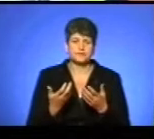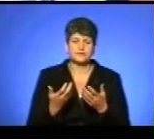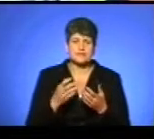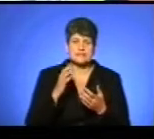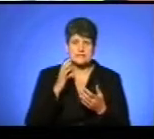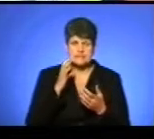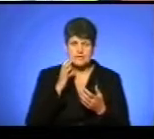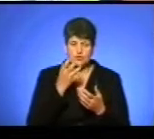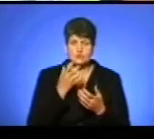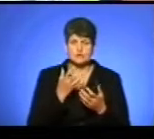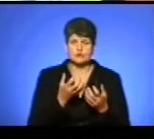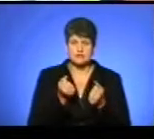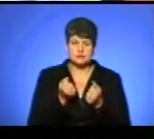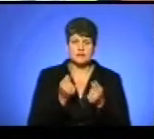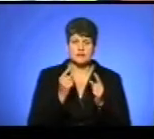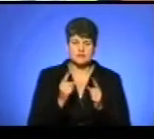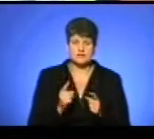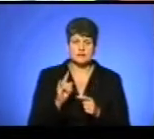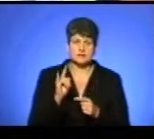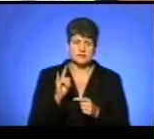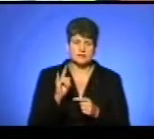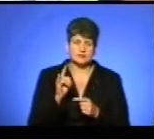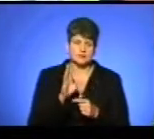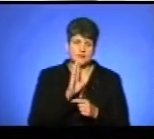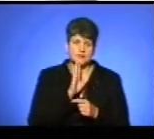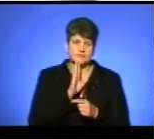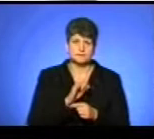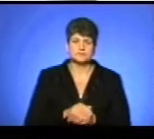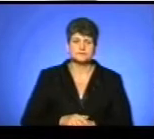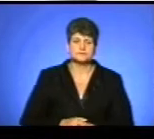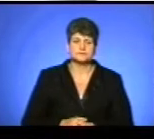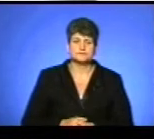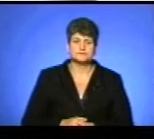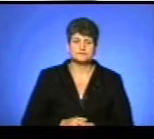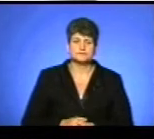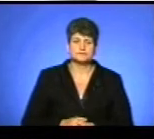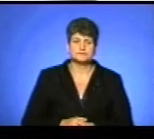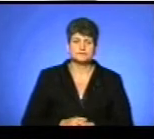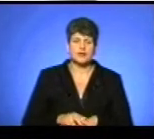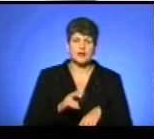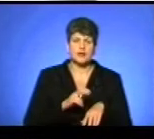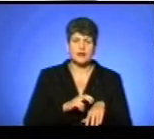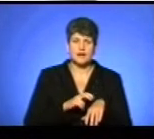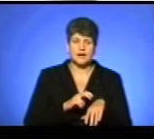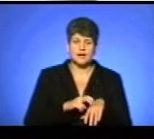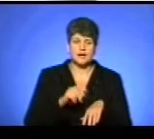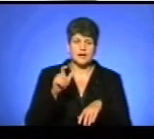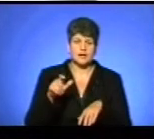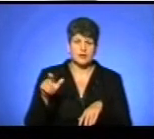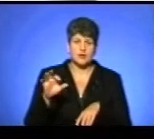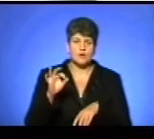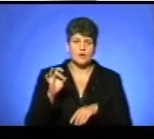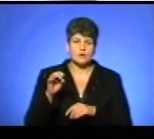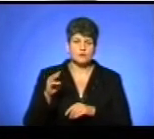Серйозні ушкодження отримав тільки пасажир автомобіля BMW 320. Лікарі ортопедичного відділу дитячої